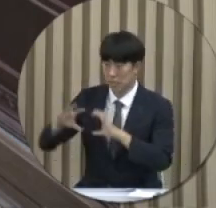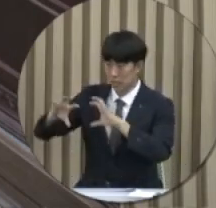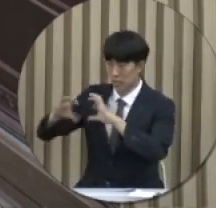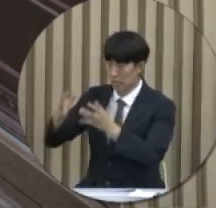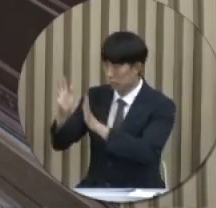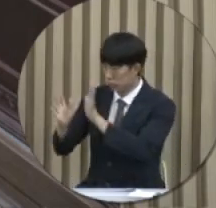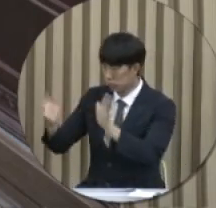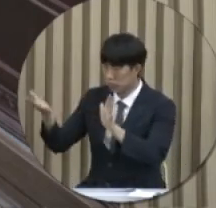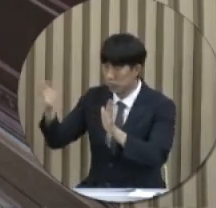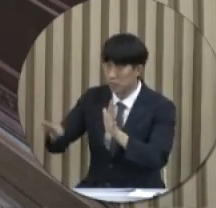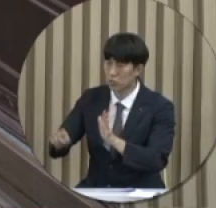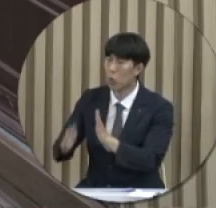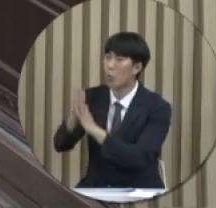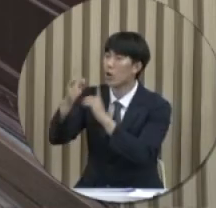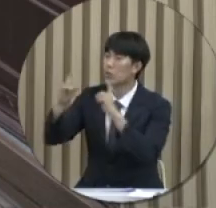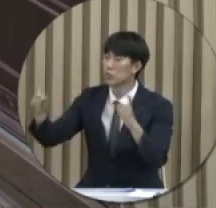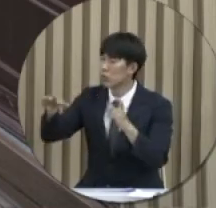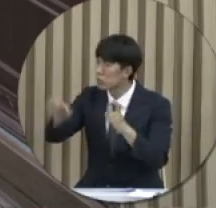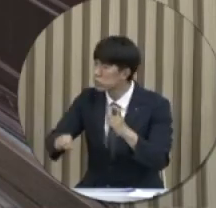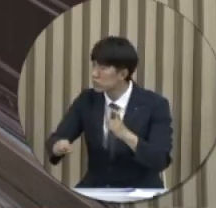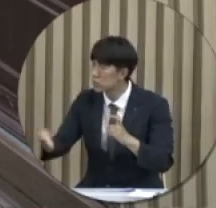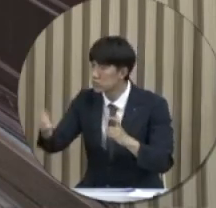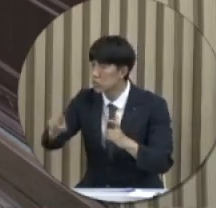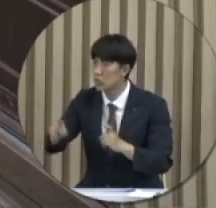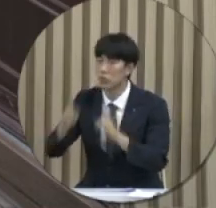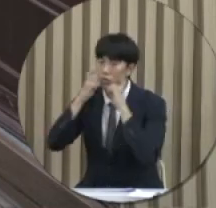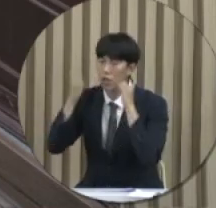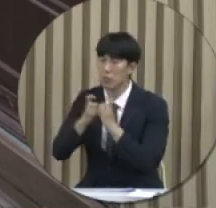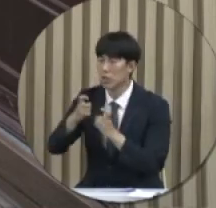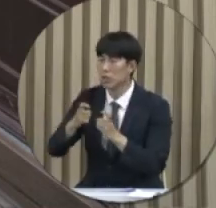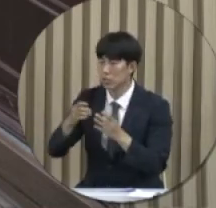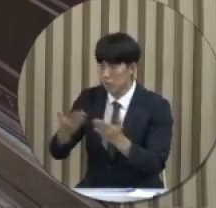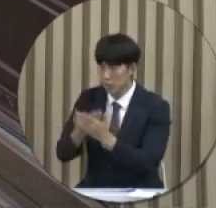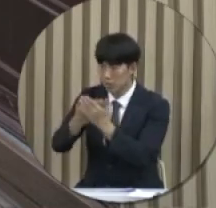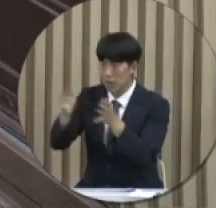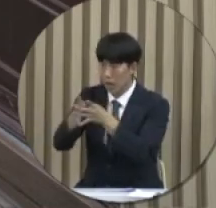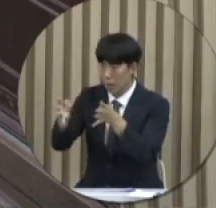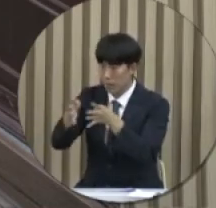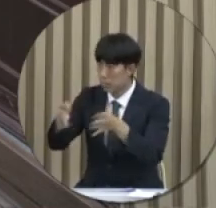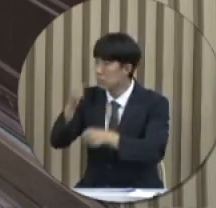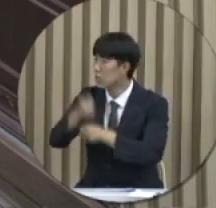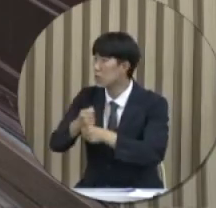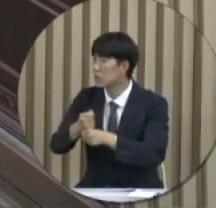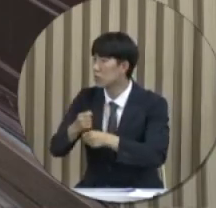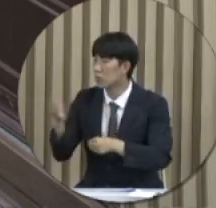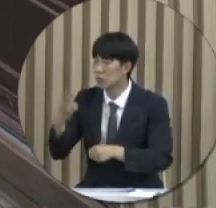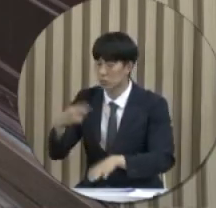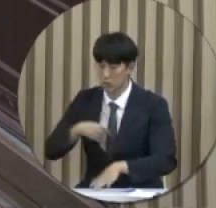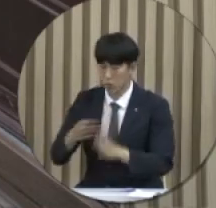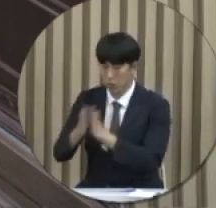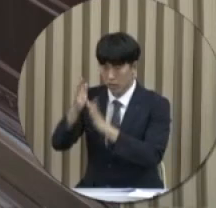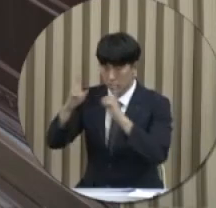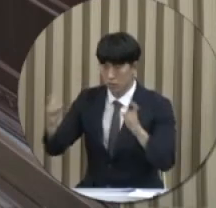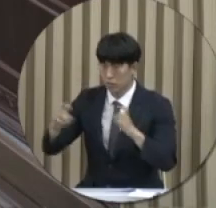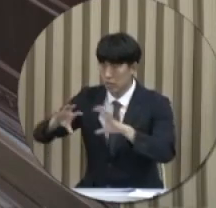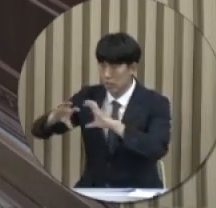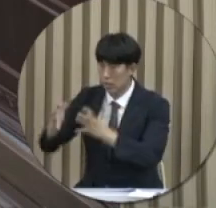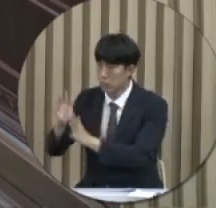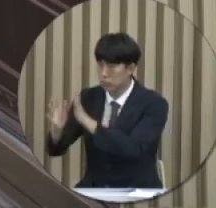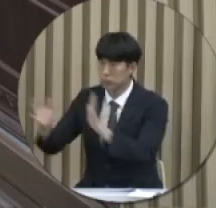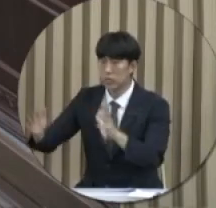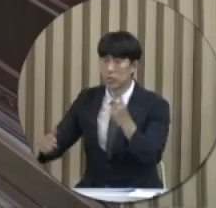국유림이지만 이건 화성의 녹지인데 이 녹지를 민간인이 개발해서 아파트를 짓고 우리 화성시에 있는 국유림이 2천으로 가는 게 말이